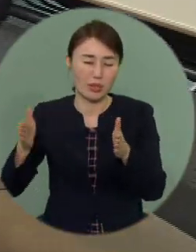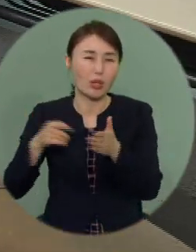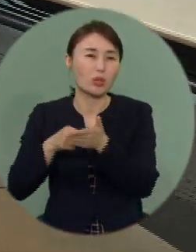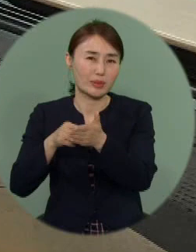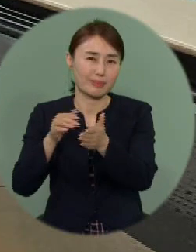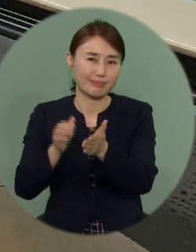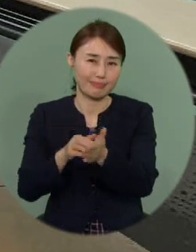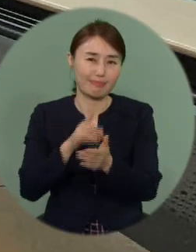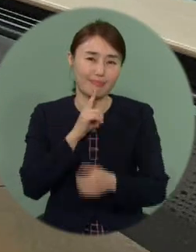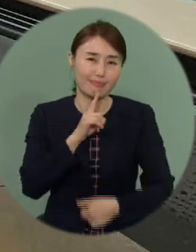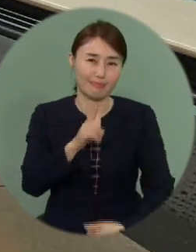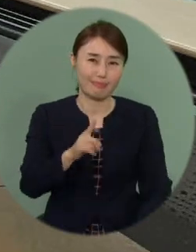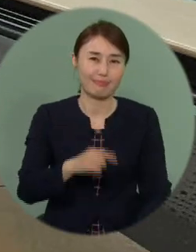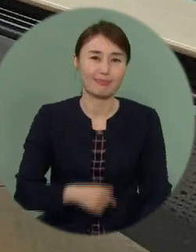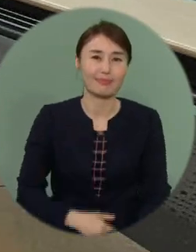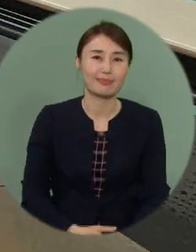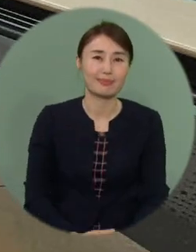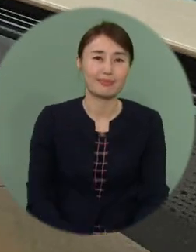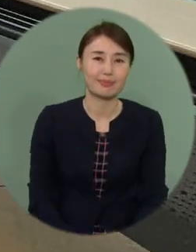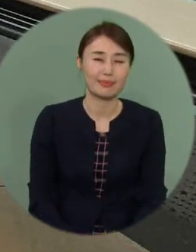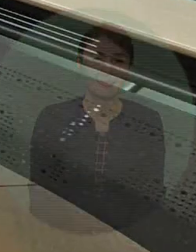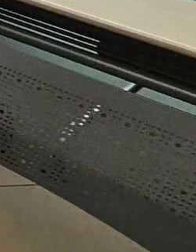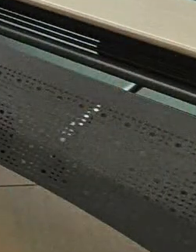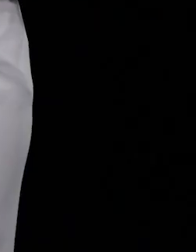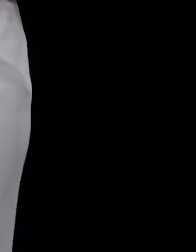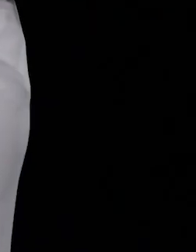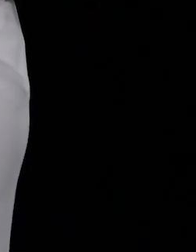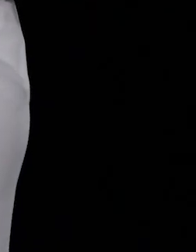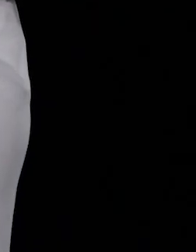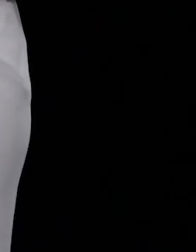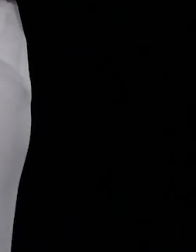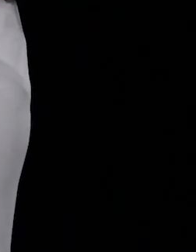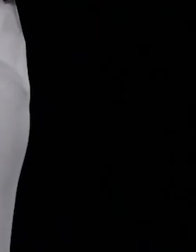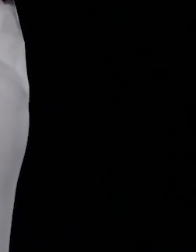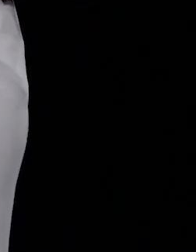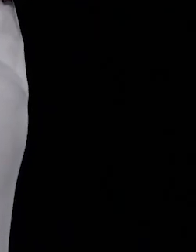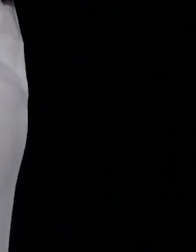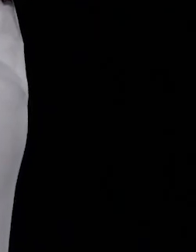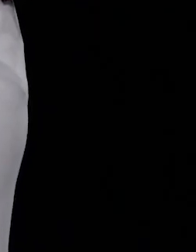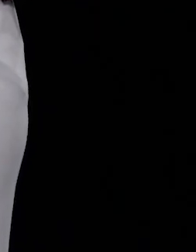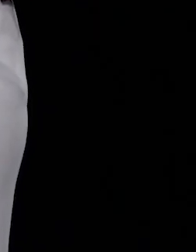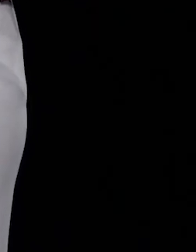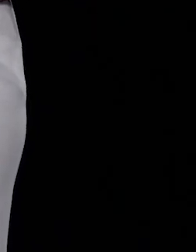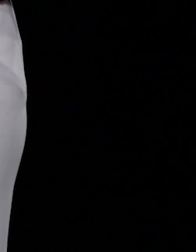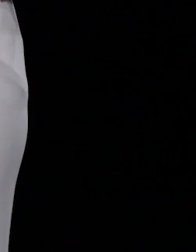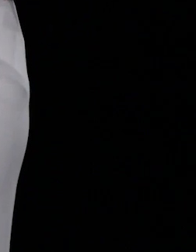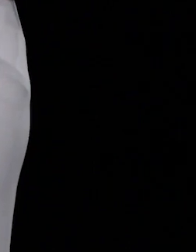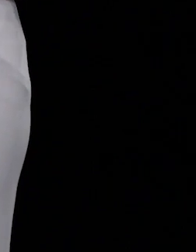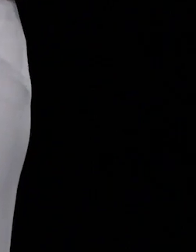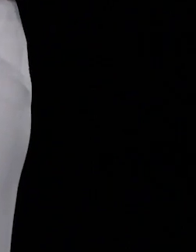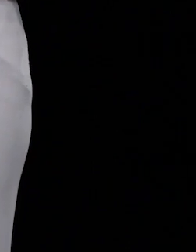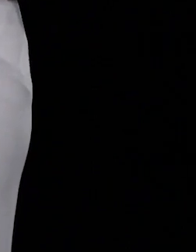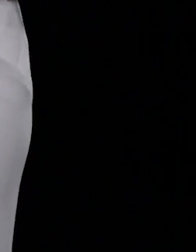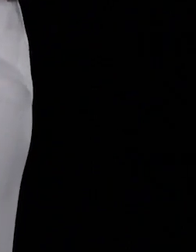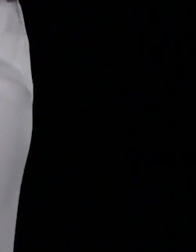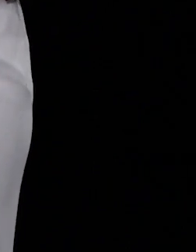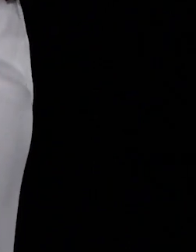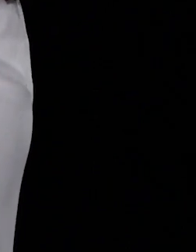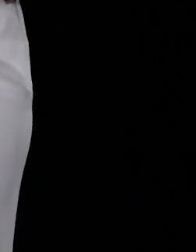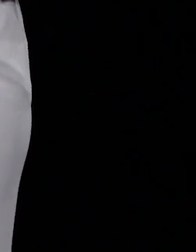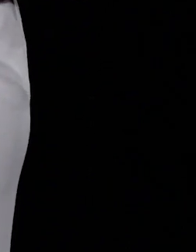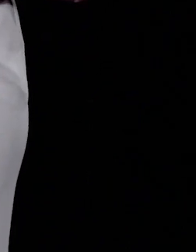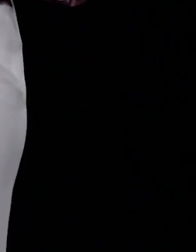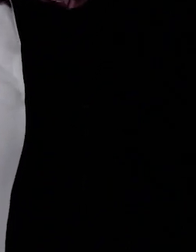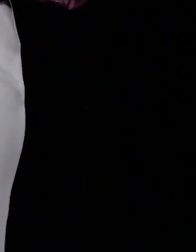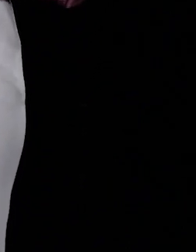밝혔습니다 MBC 뉴스 유입니다 언제 어디서나 내 손안의 뉴스 광주 NBC 뉴스